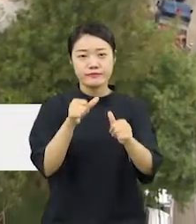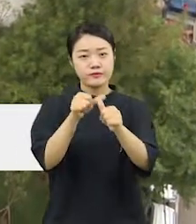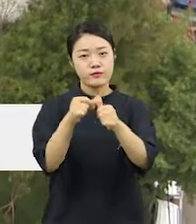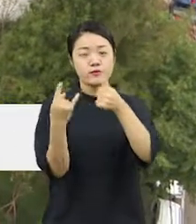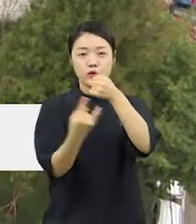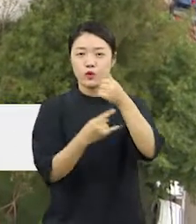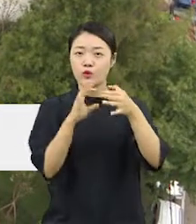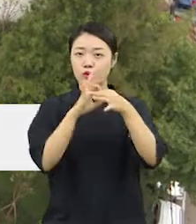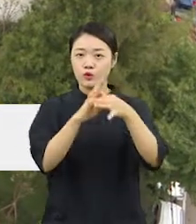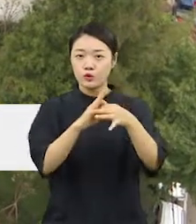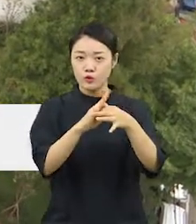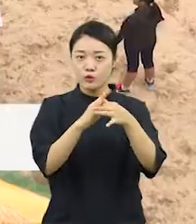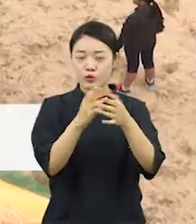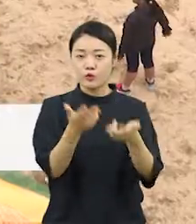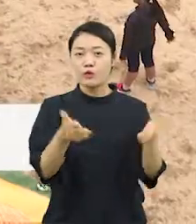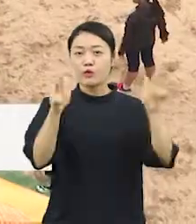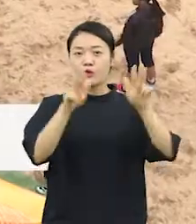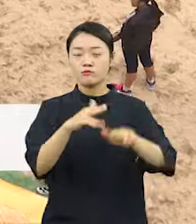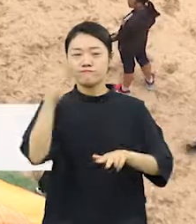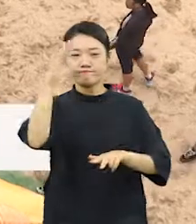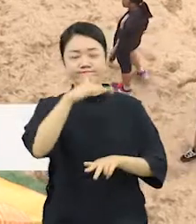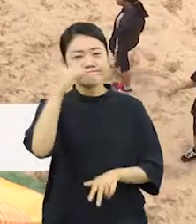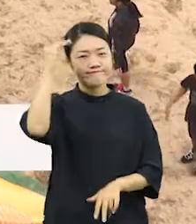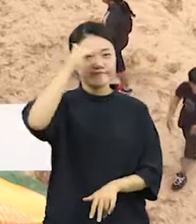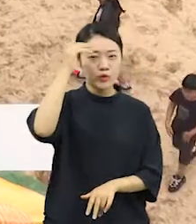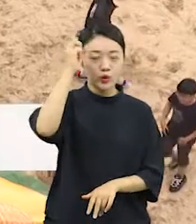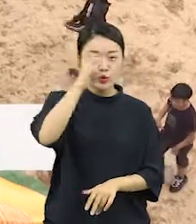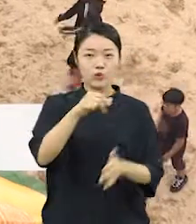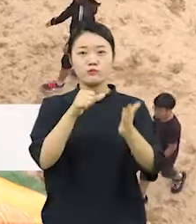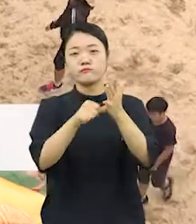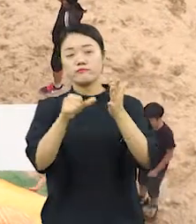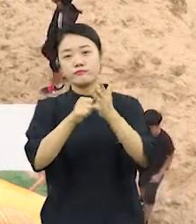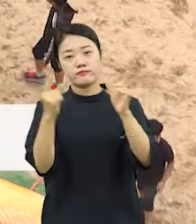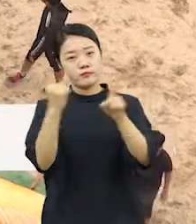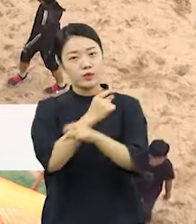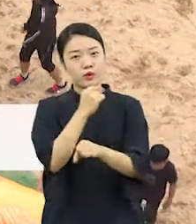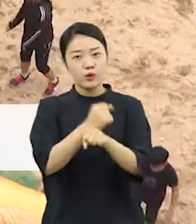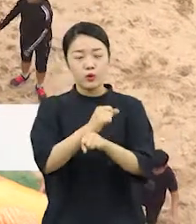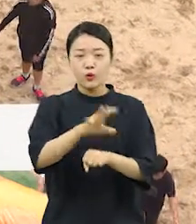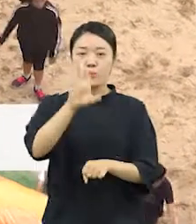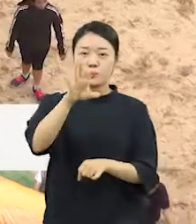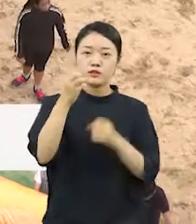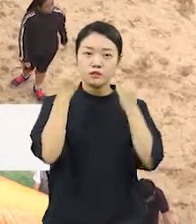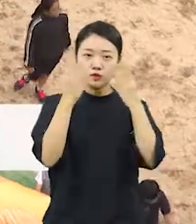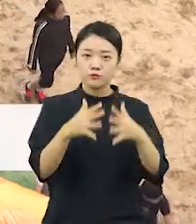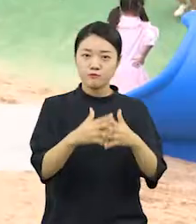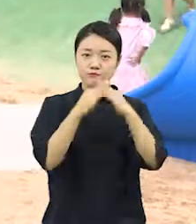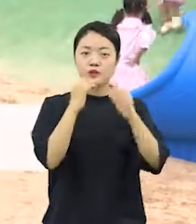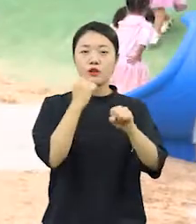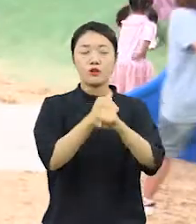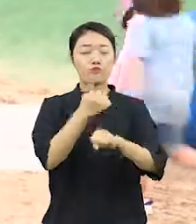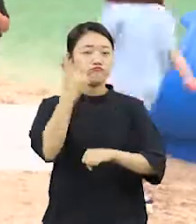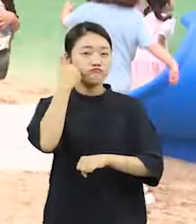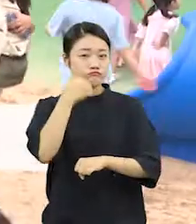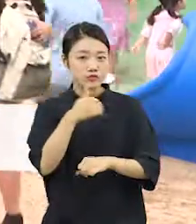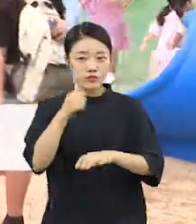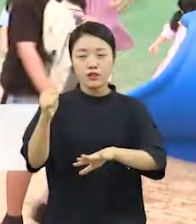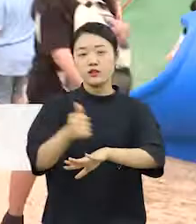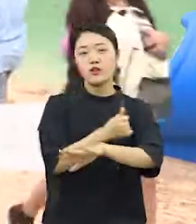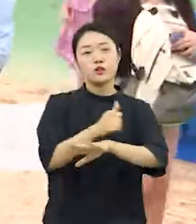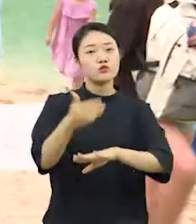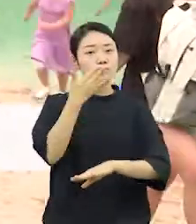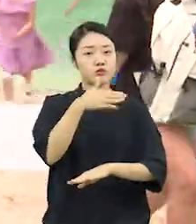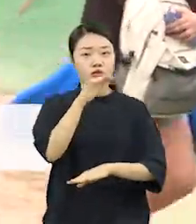자문위원을 통해 부흥공원의 노후된 경관과 시설물을 개선하고 화장실을 신규 설치해 남녀노소 모두가